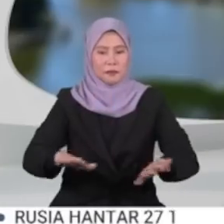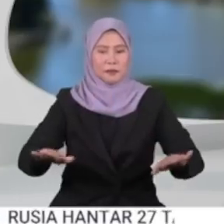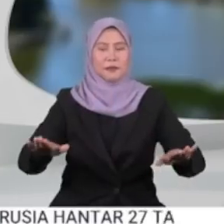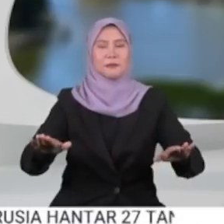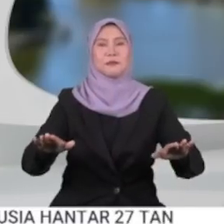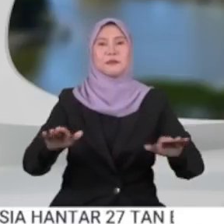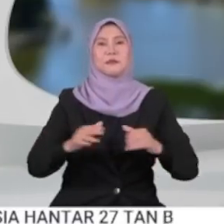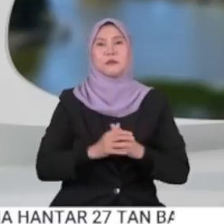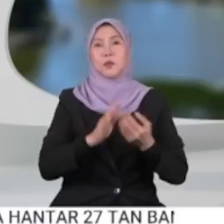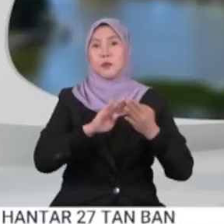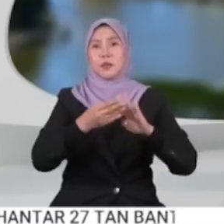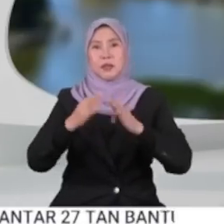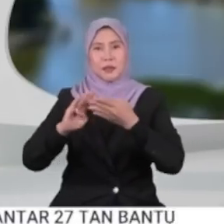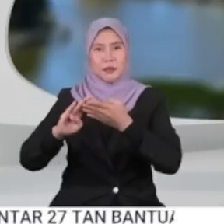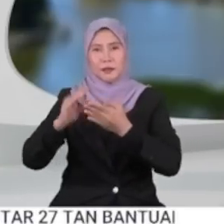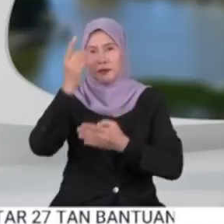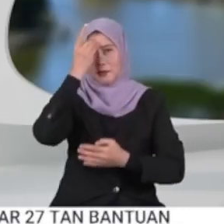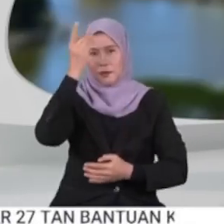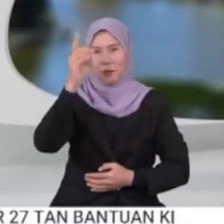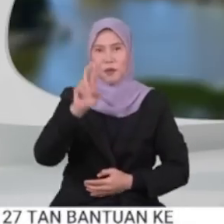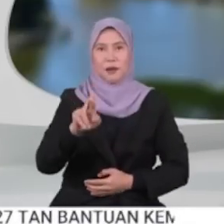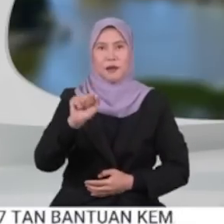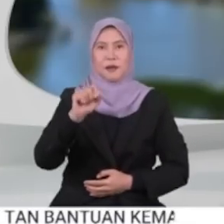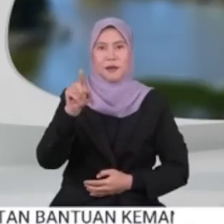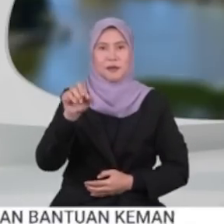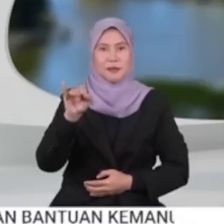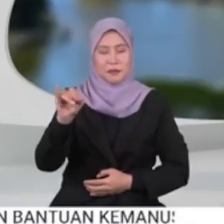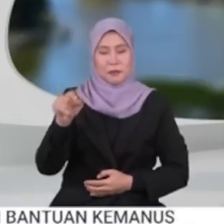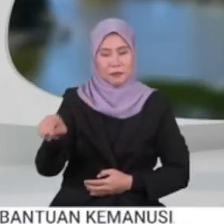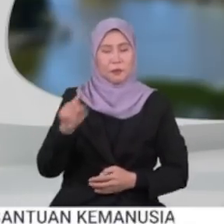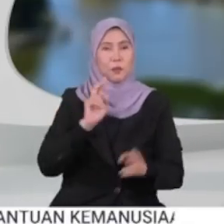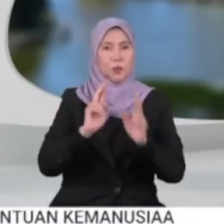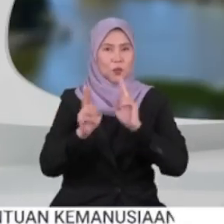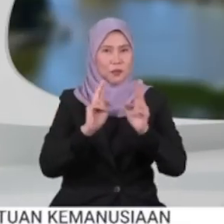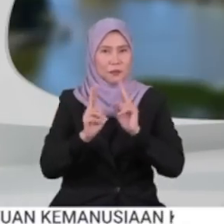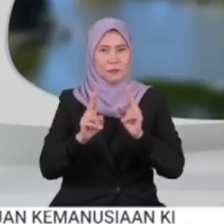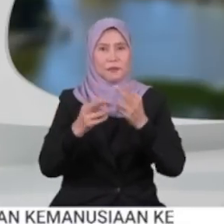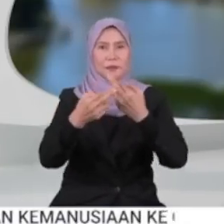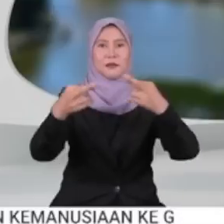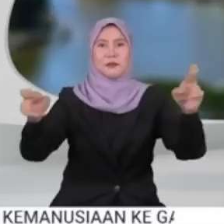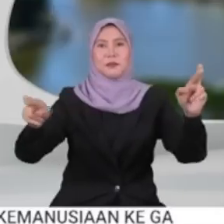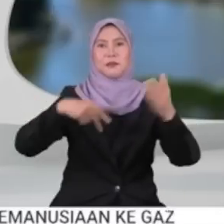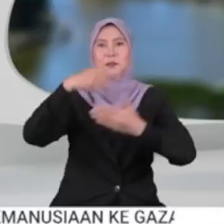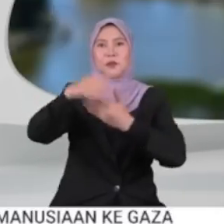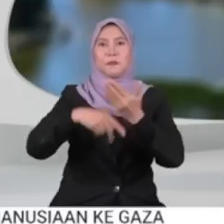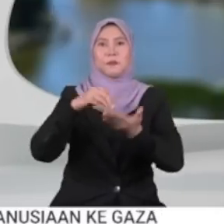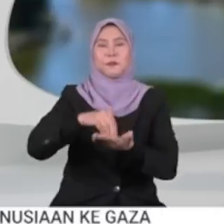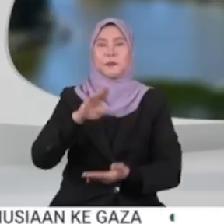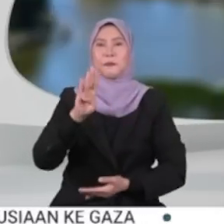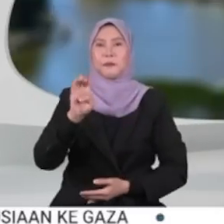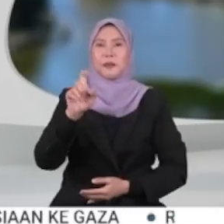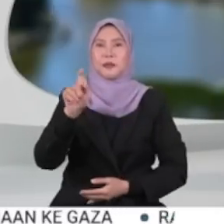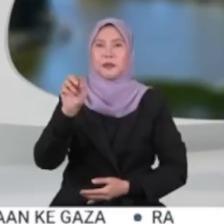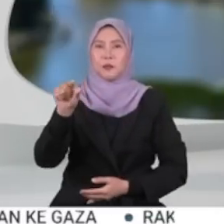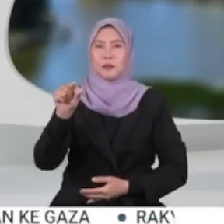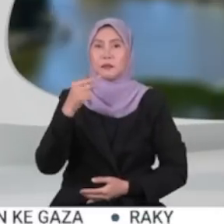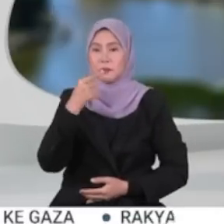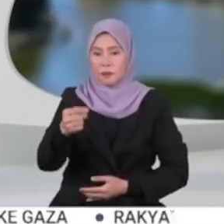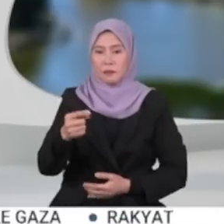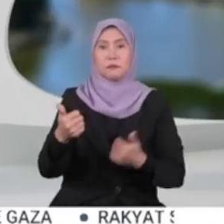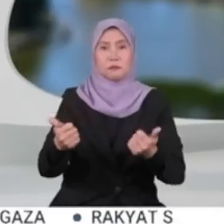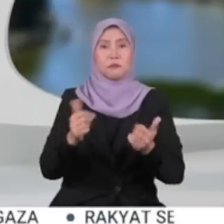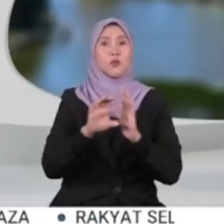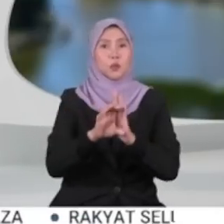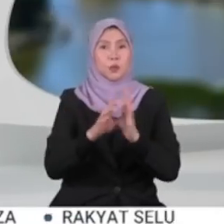dan Kesejahteraan Komuniti, Datuk Muhammad Razi Sitam semasa berucap merasmikan program itu di Betong berkata ia adalah